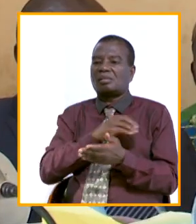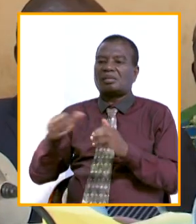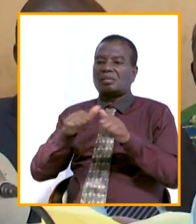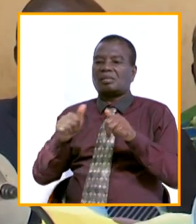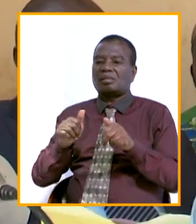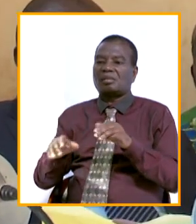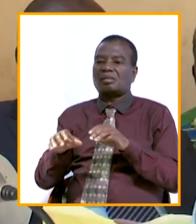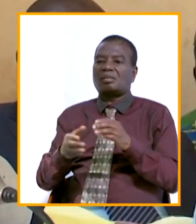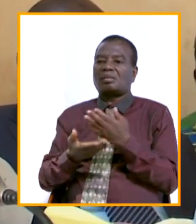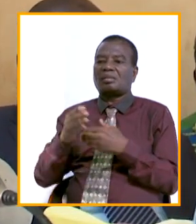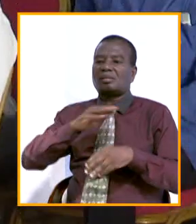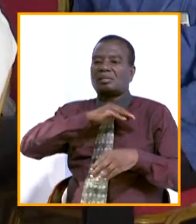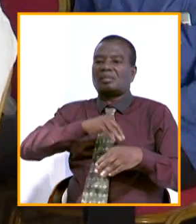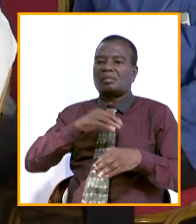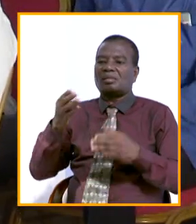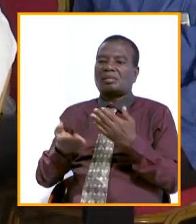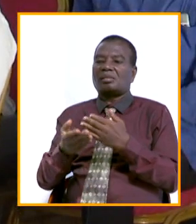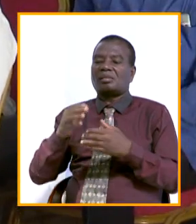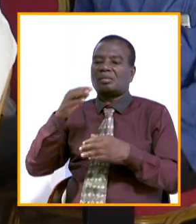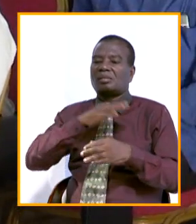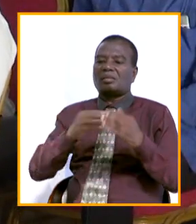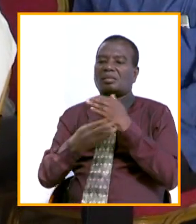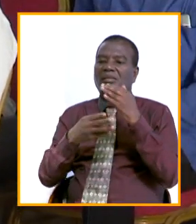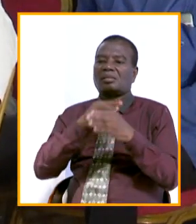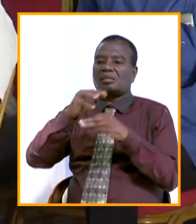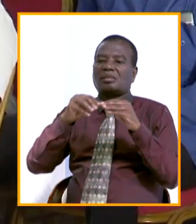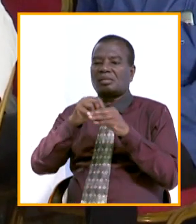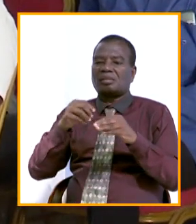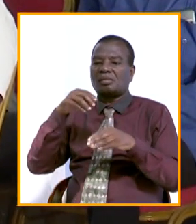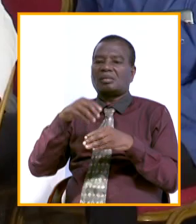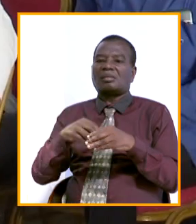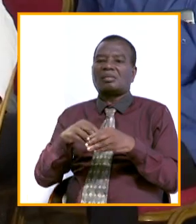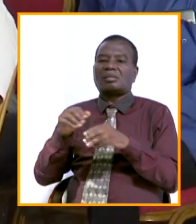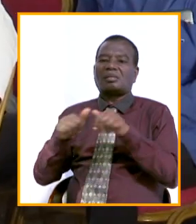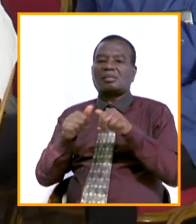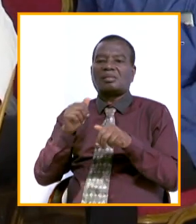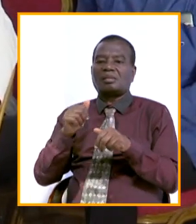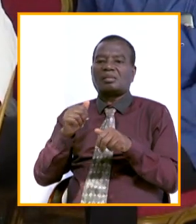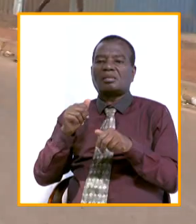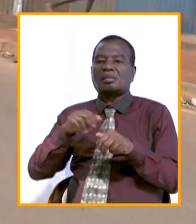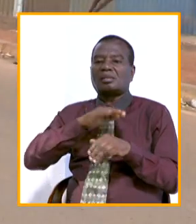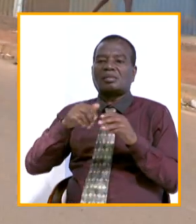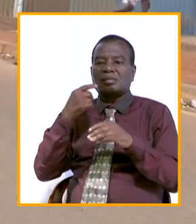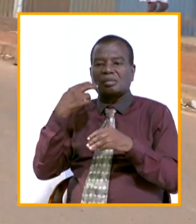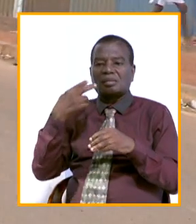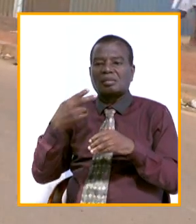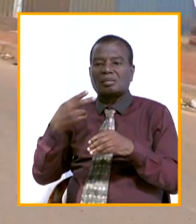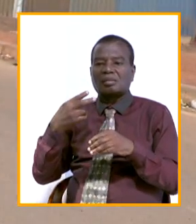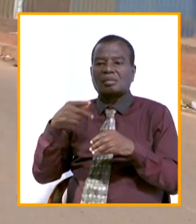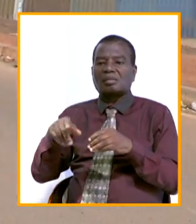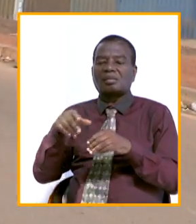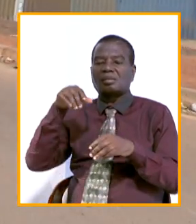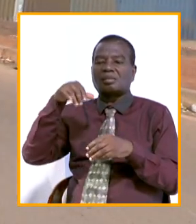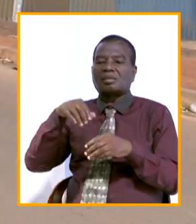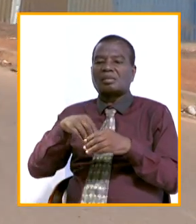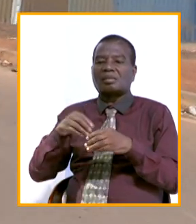actions réalisées par la mission de la Banque mondiale dans la région. Il y a des activités en cours, donc tout ce que nous avions prévu dans notre budget qui a été réalisé,